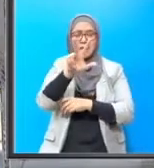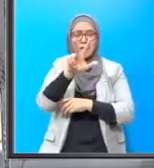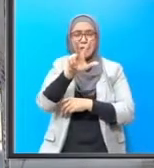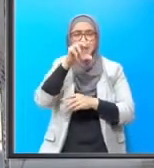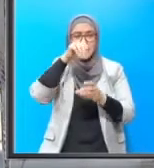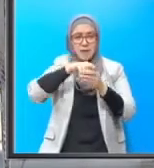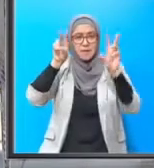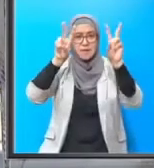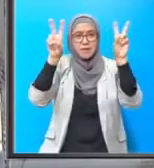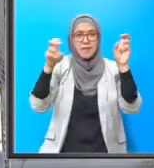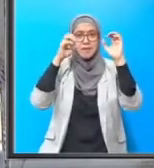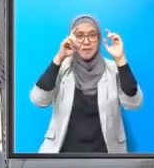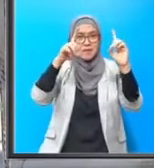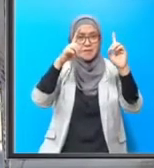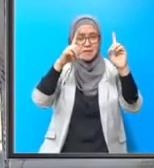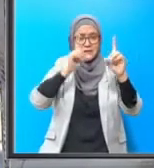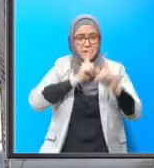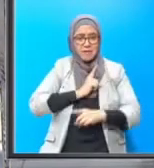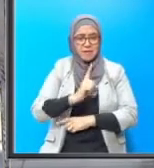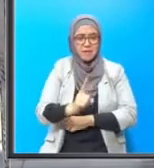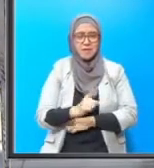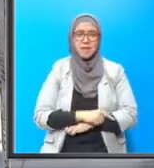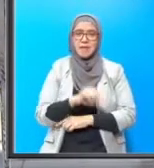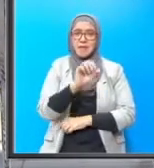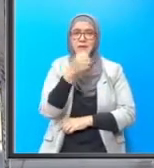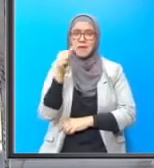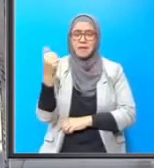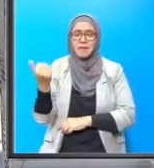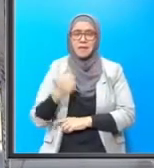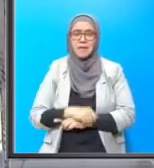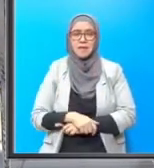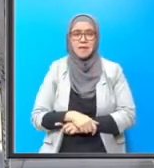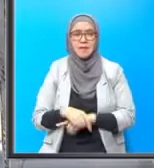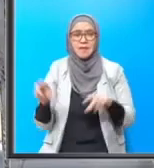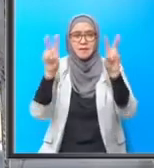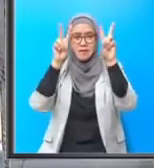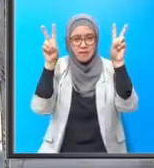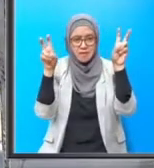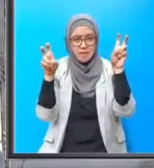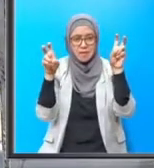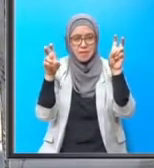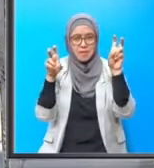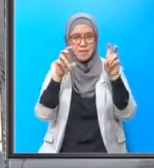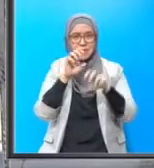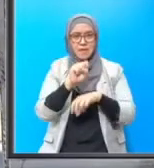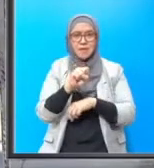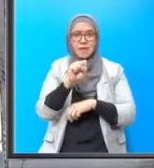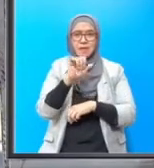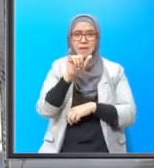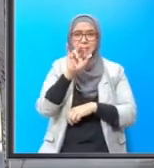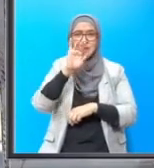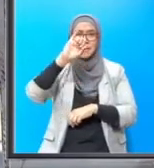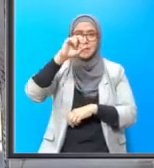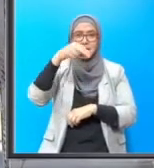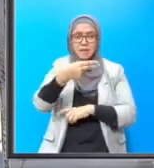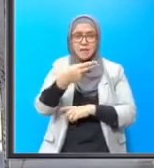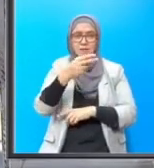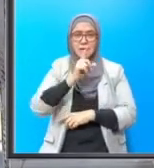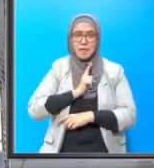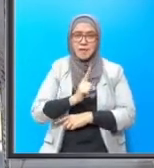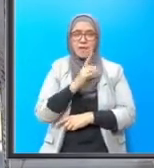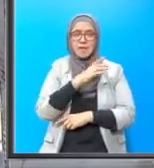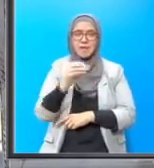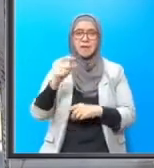Pendidikan Islam selain mata pelajaran Pendidikan Islam mata pelajaran Pendidikan Syariah Islamiyah dan pendidikan